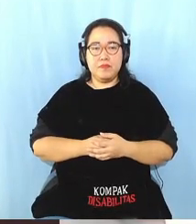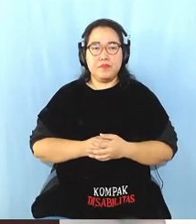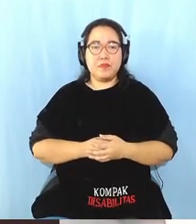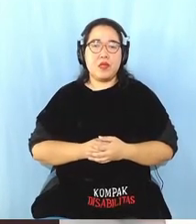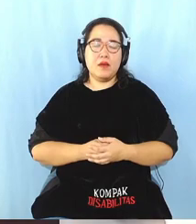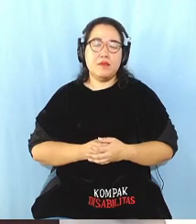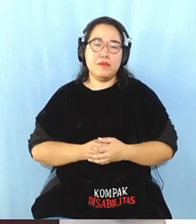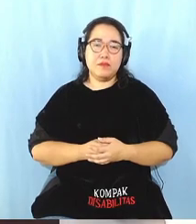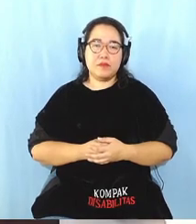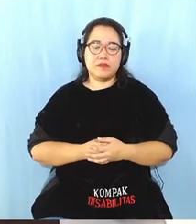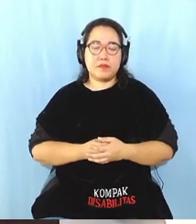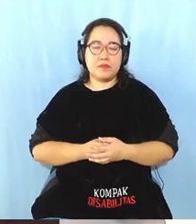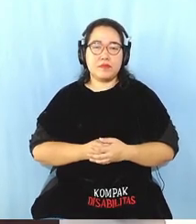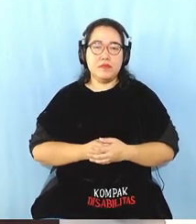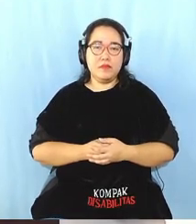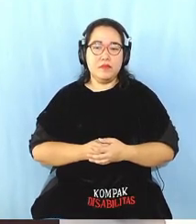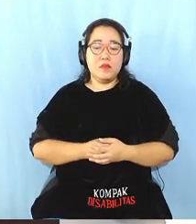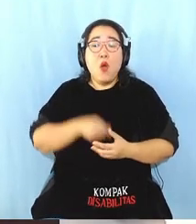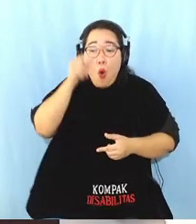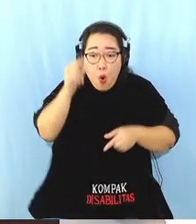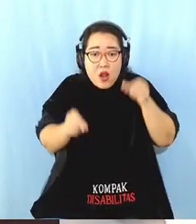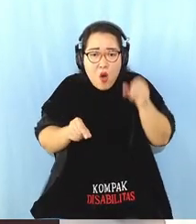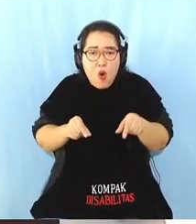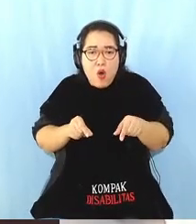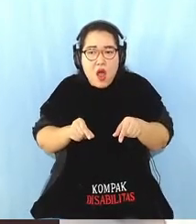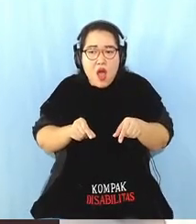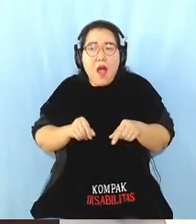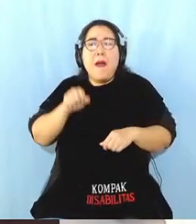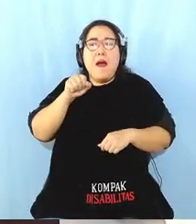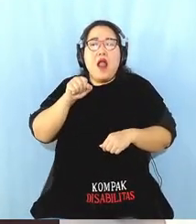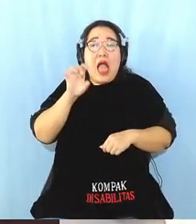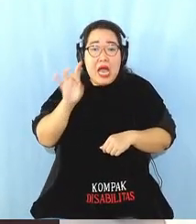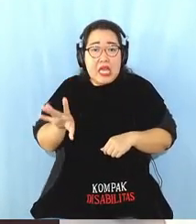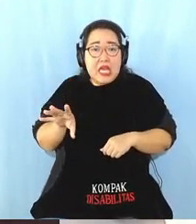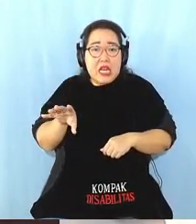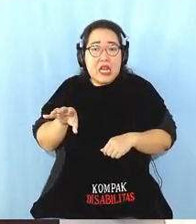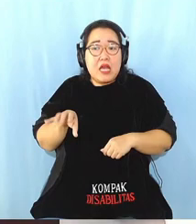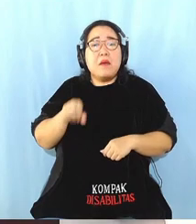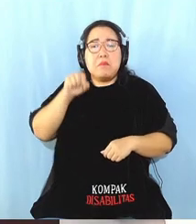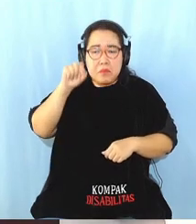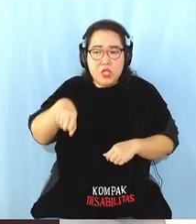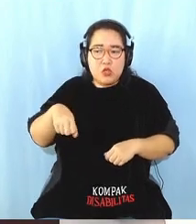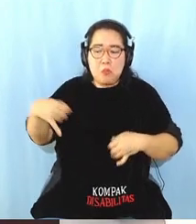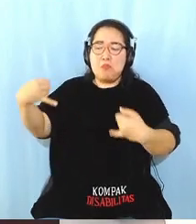Bisa saja orang mungkin mengolok-olok Anda, menghina Anda,